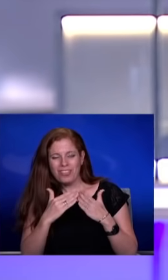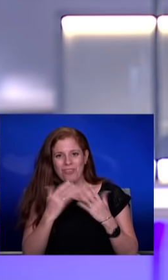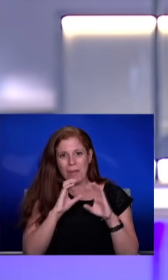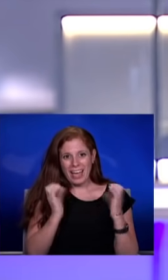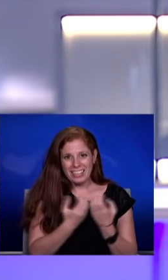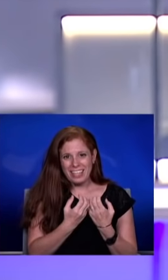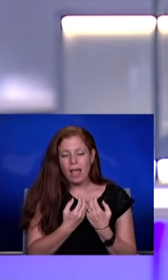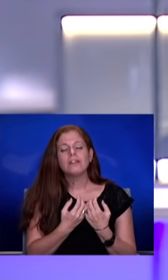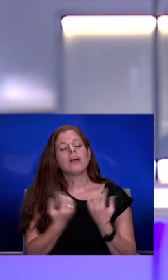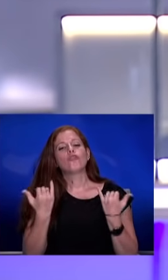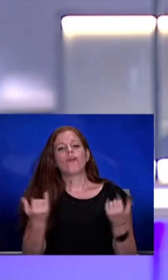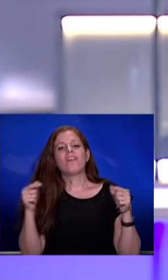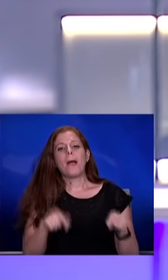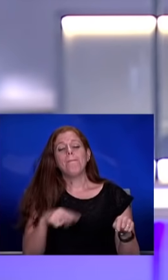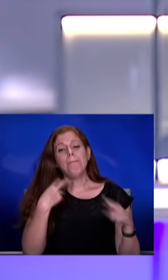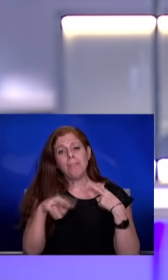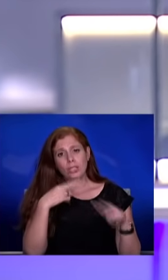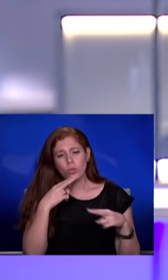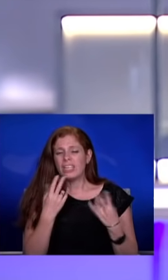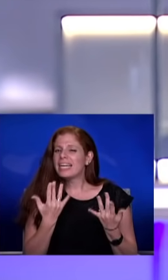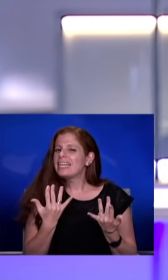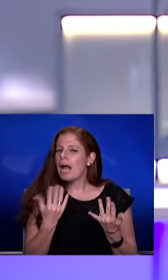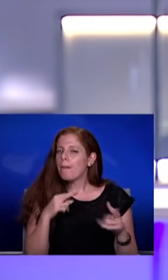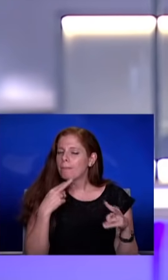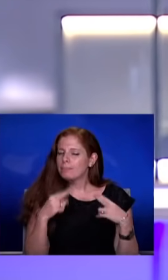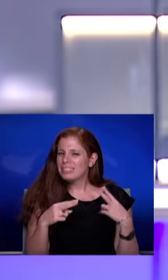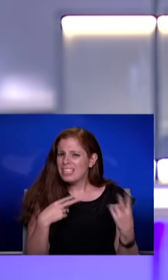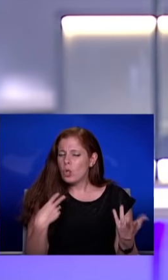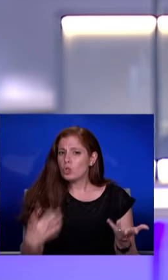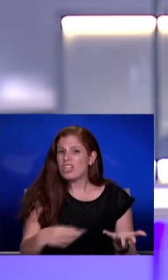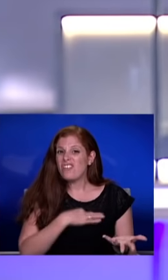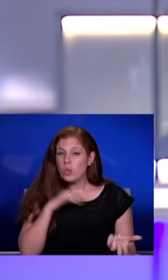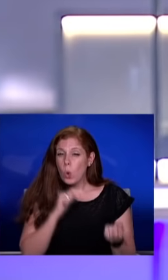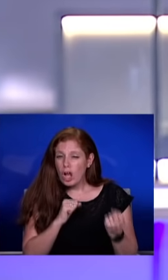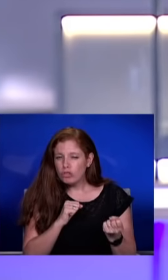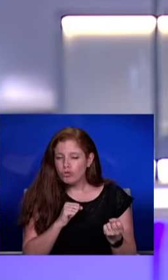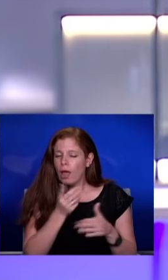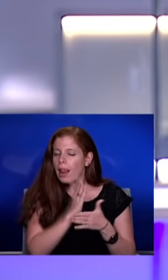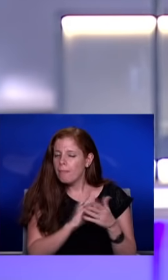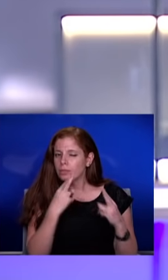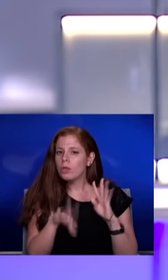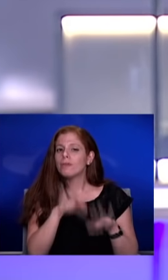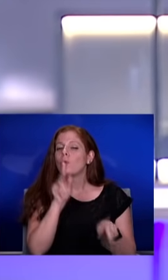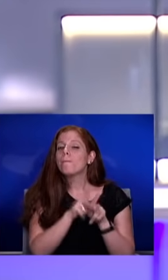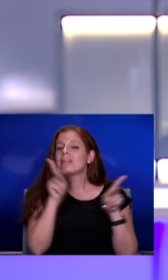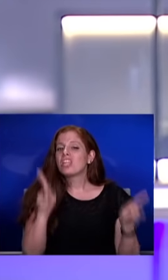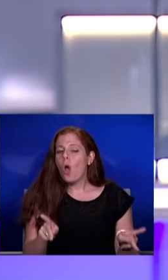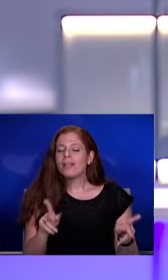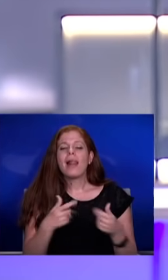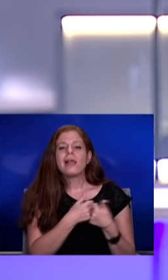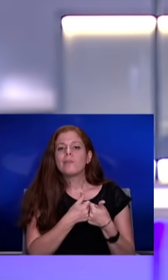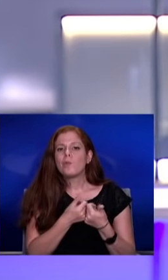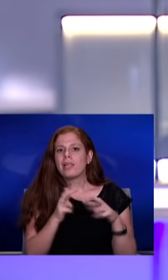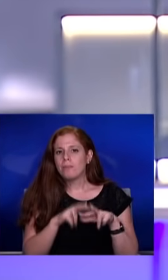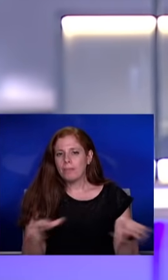גם לענף המסעדנות. כמה מסעדות שנפגעו קשה במגפה, מצאו פתרון יצירתי ומשותף להתמודדות עם